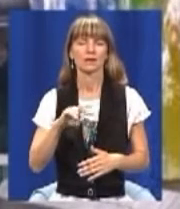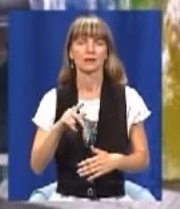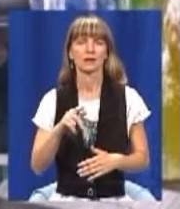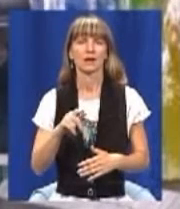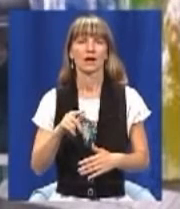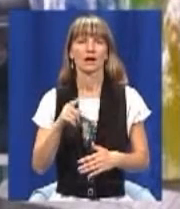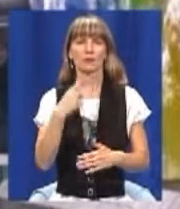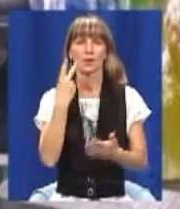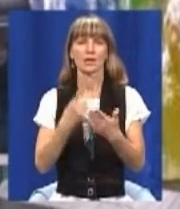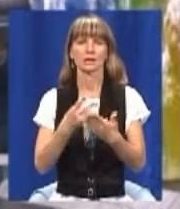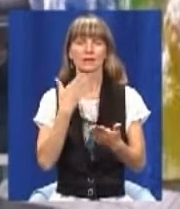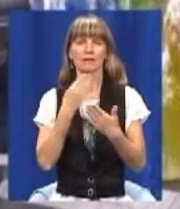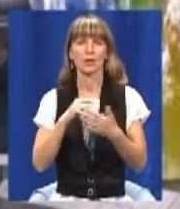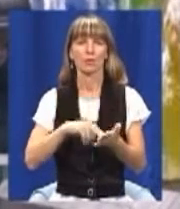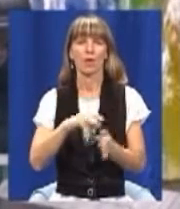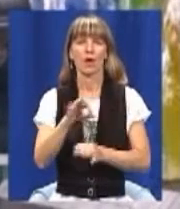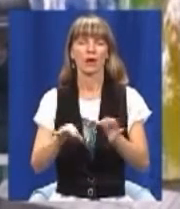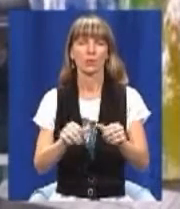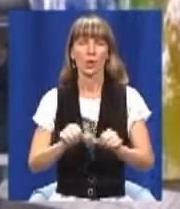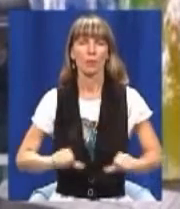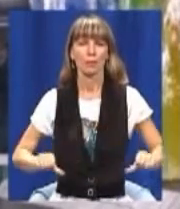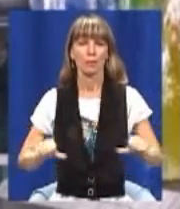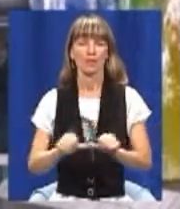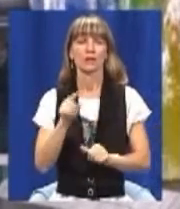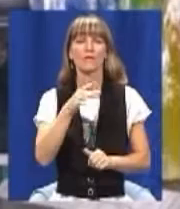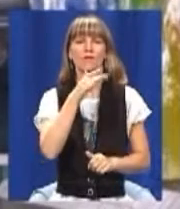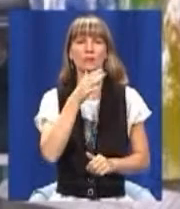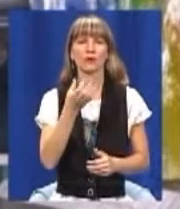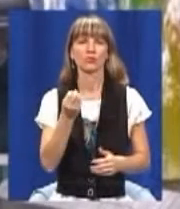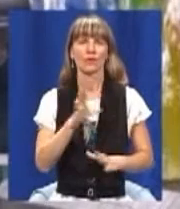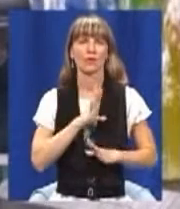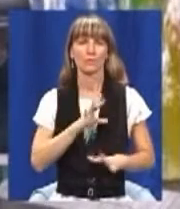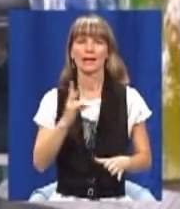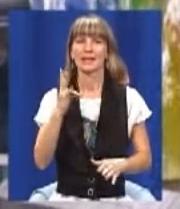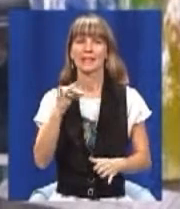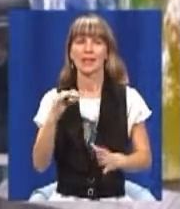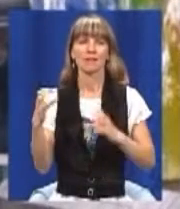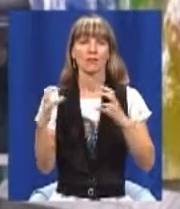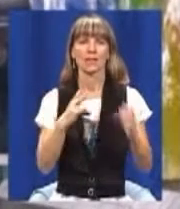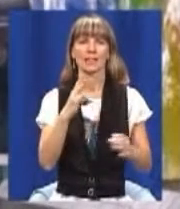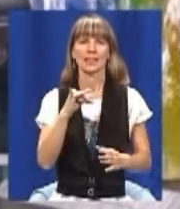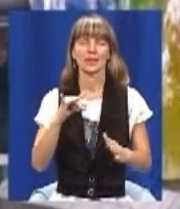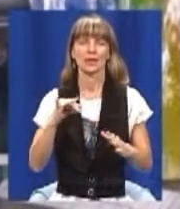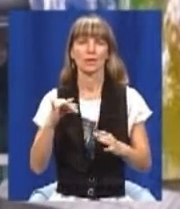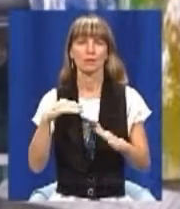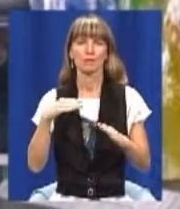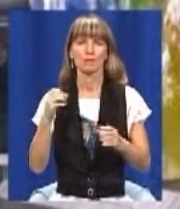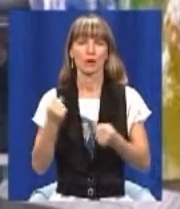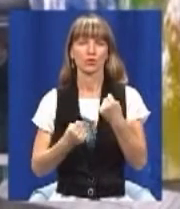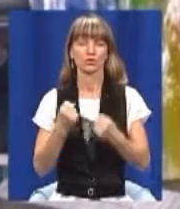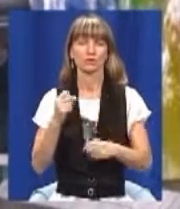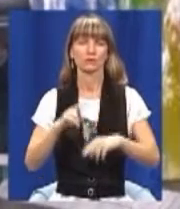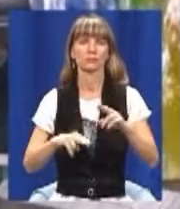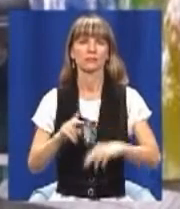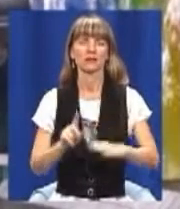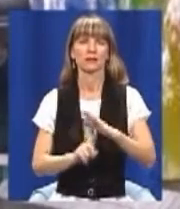Королівській комісії залізниць. На той час ще не було ні автобусів, ні машин. Будівництво метро почалося в